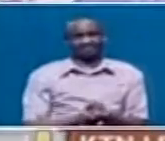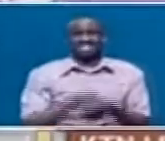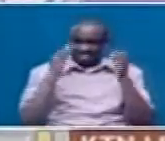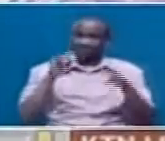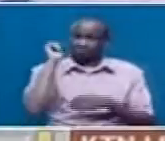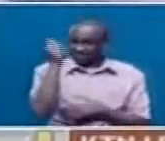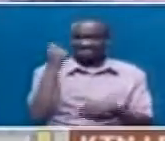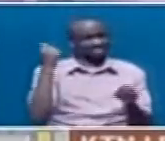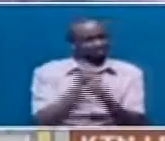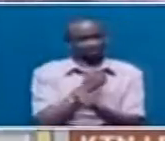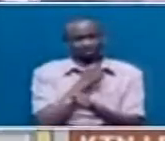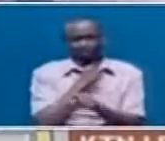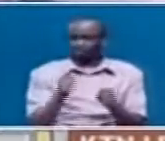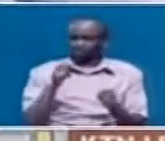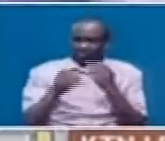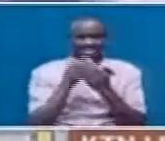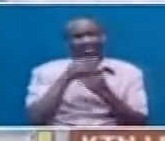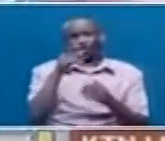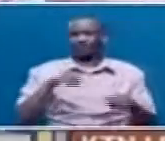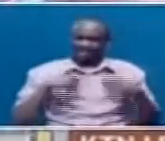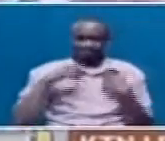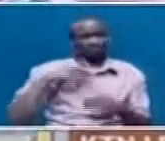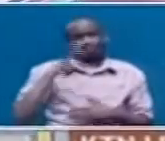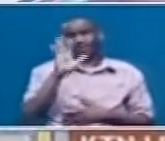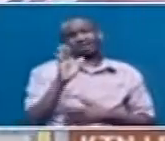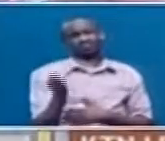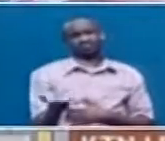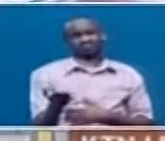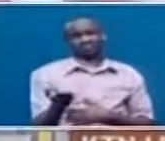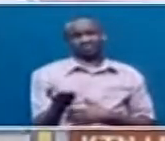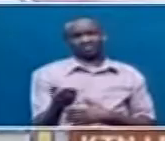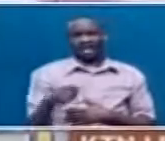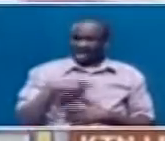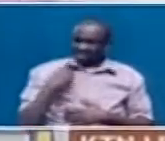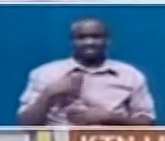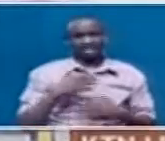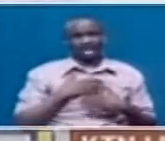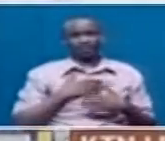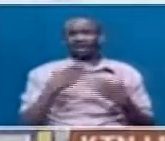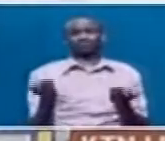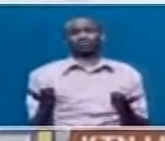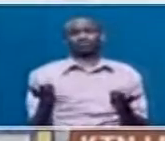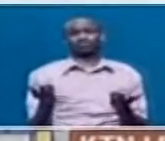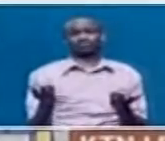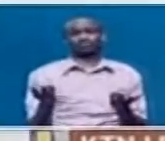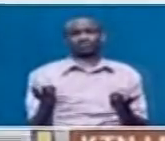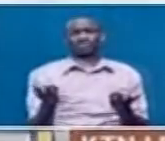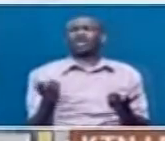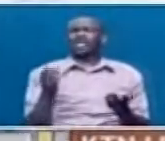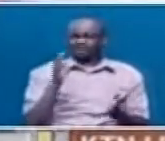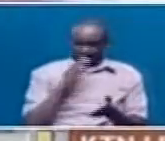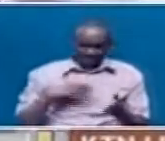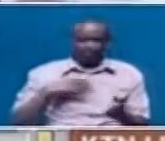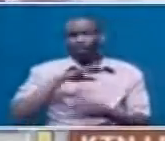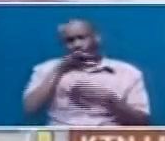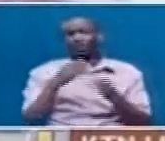hawezi kuangalia maslahi na maisha ya watu wake, sisi hawa watu wetu zaidi. Kila ambaye kwamba